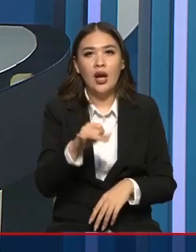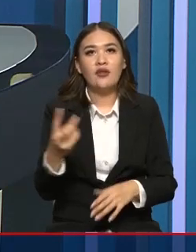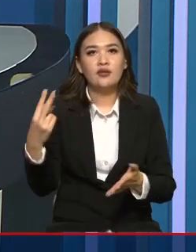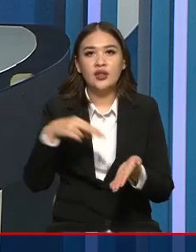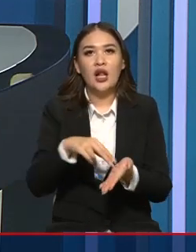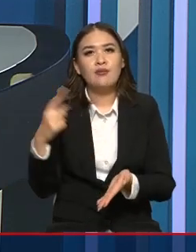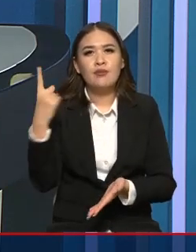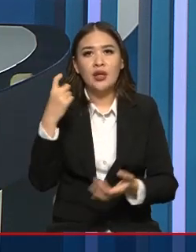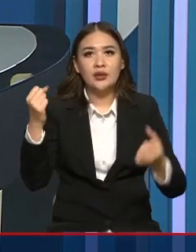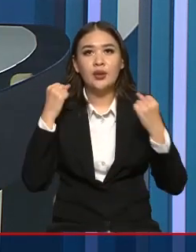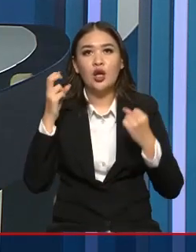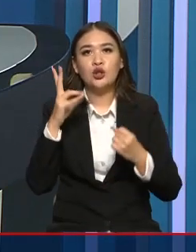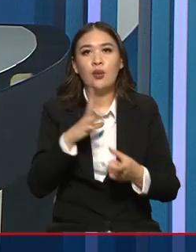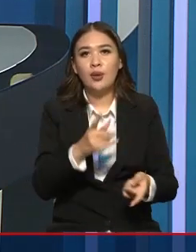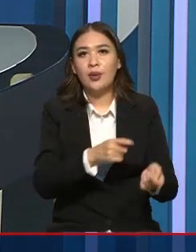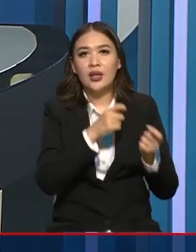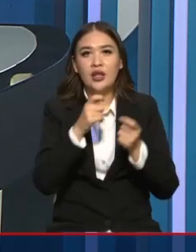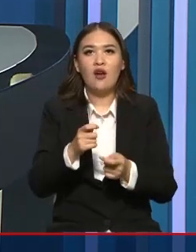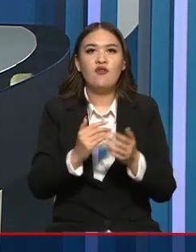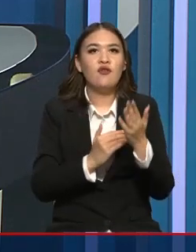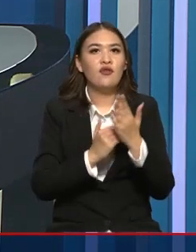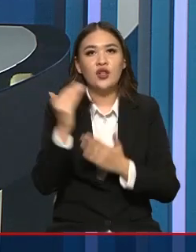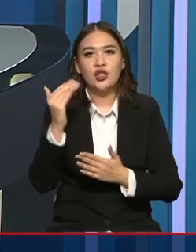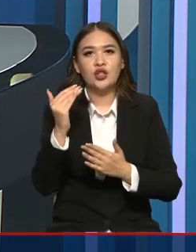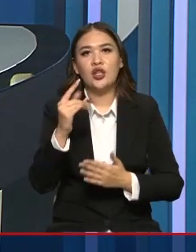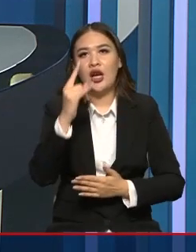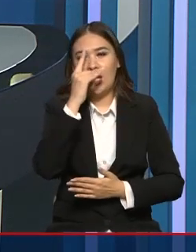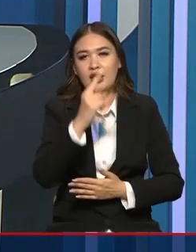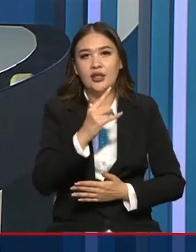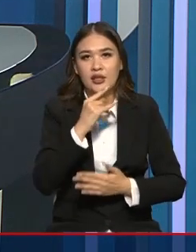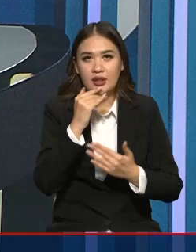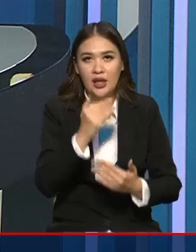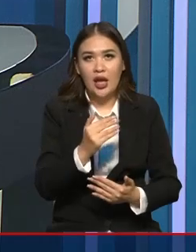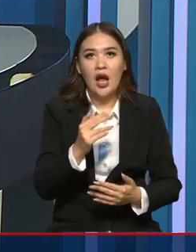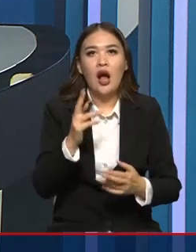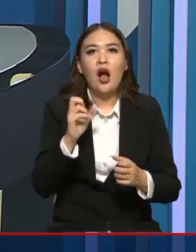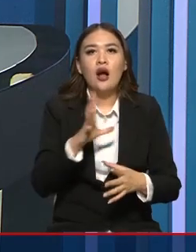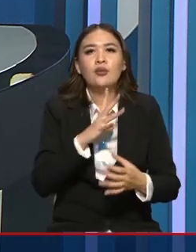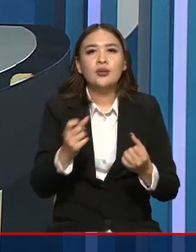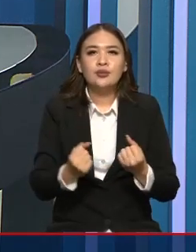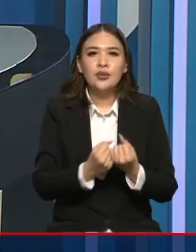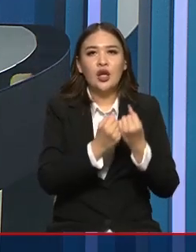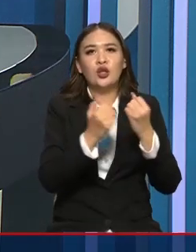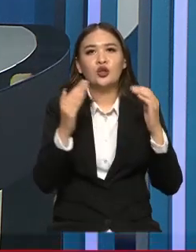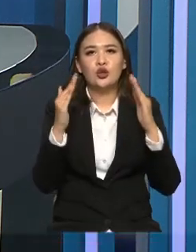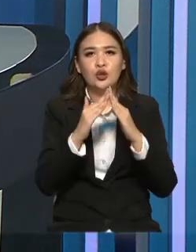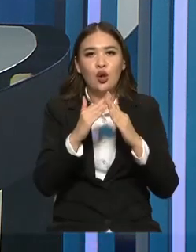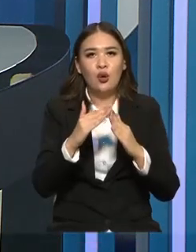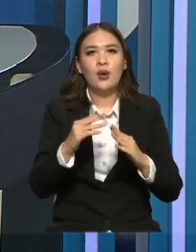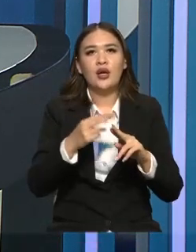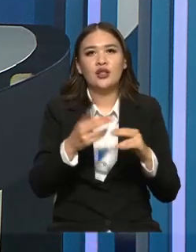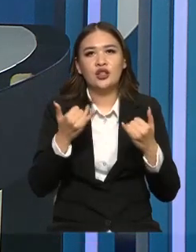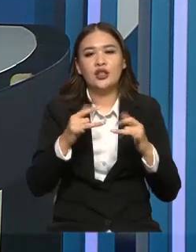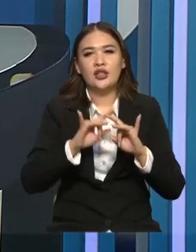первым спортсменом кто принёс награду высшее пробы в копилку Казахстана о том как болели за ермека дома в карату